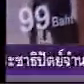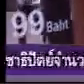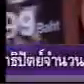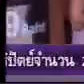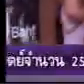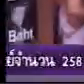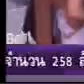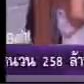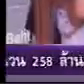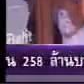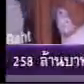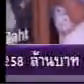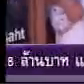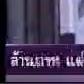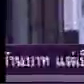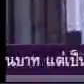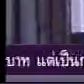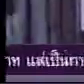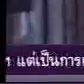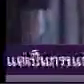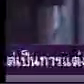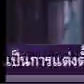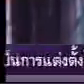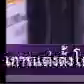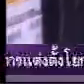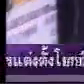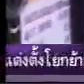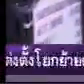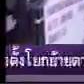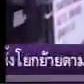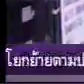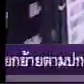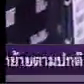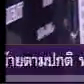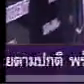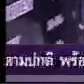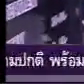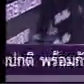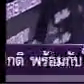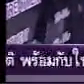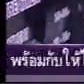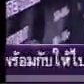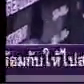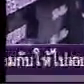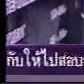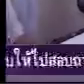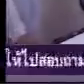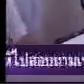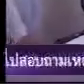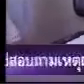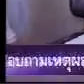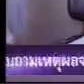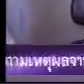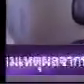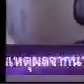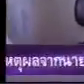หม่ทั้งด้านภูมิทัศน์และวัฒนธรรมควบคู่กับการผลักดันเทศบัญญัติในการดูแลเมืองเชียงใหม่ให้คงความสวยงามของโบราณสถ